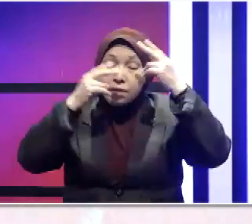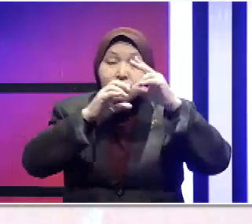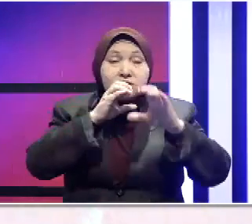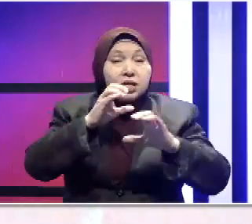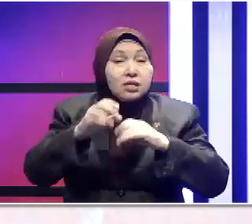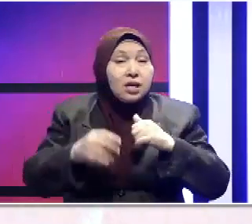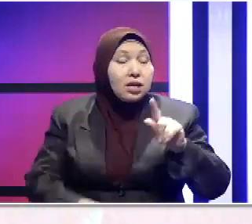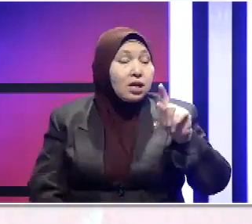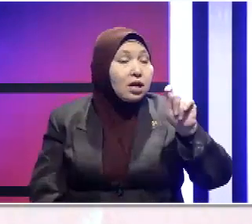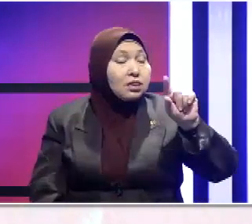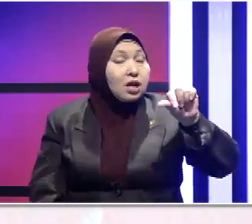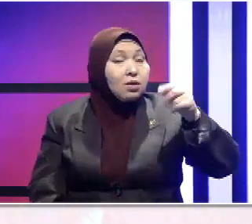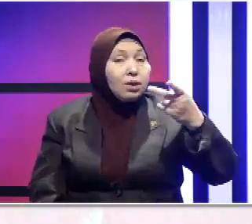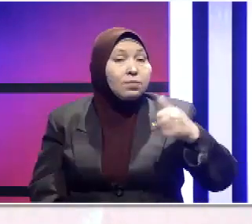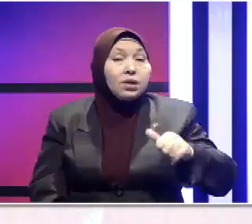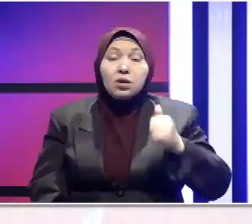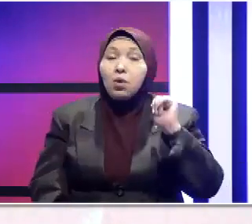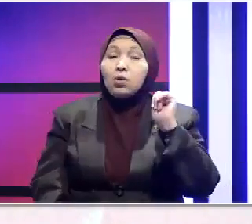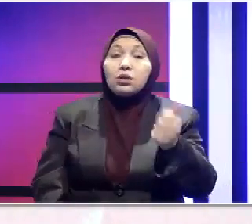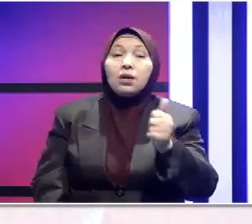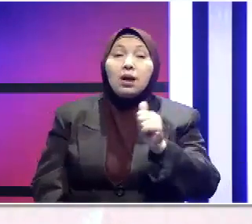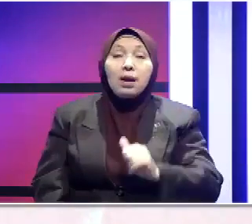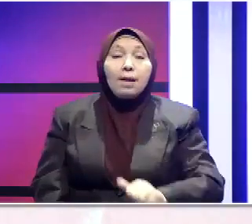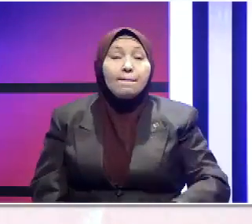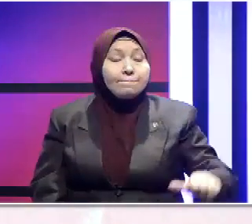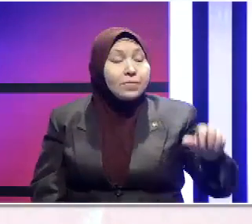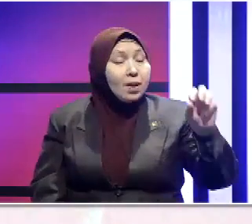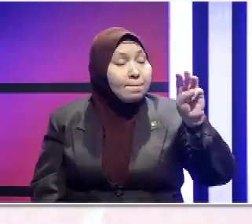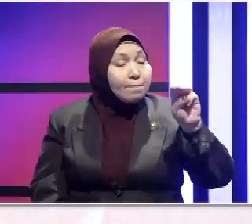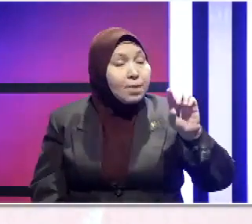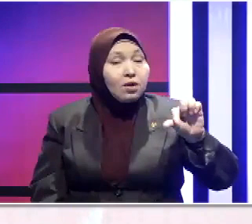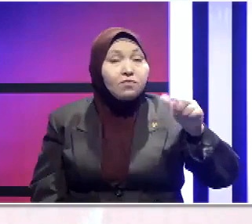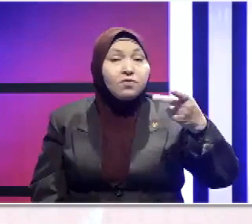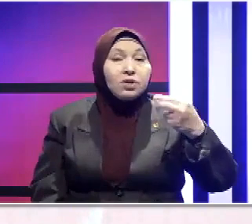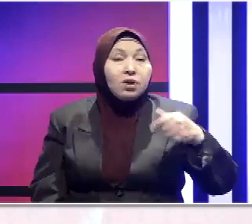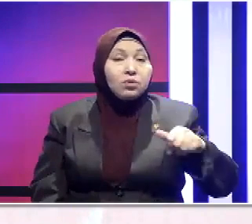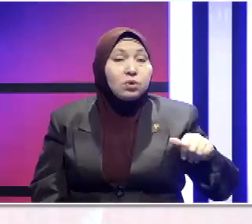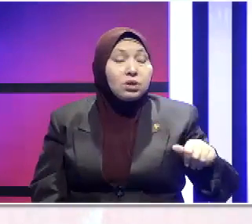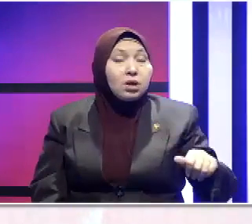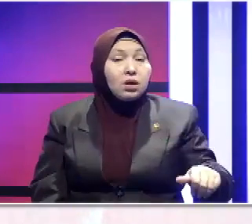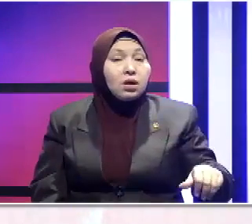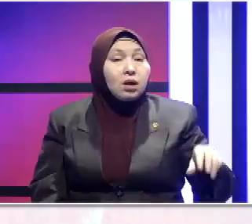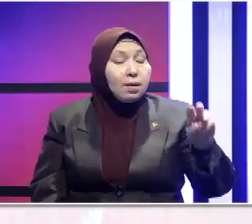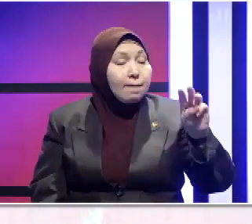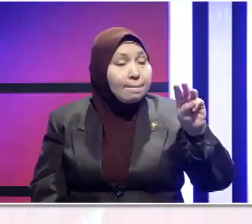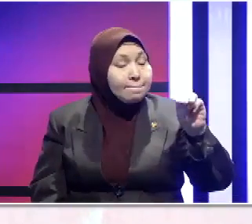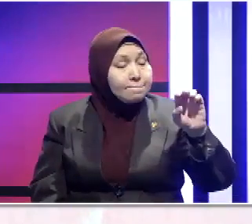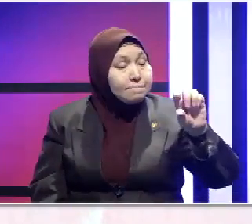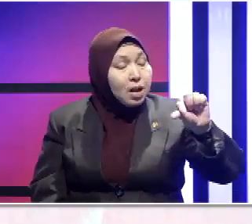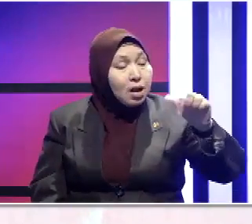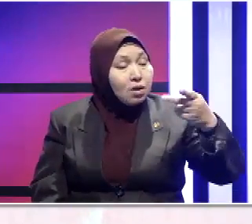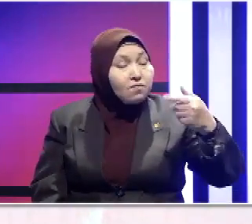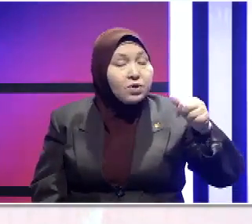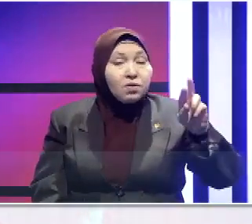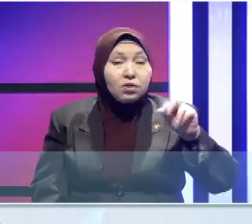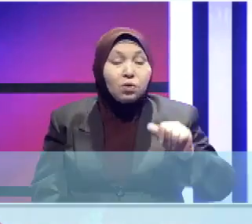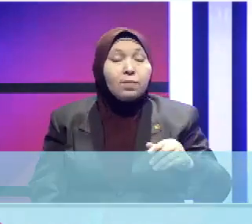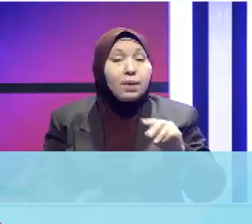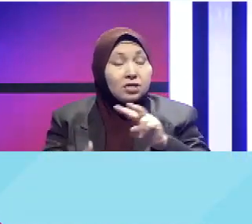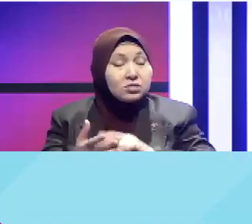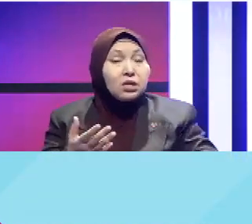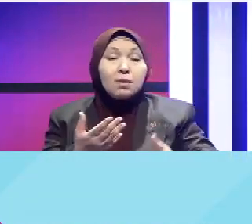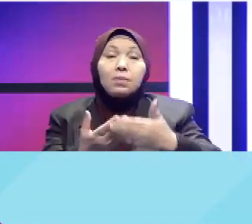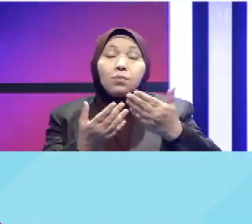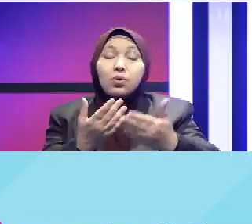detail wp3wt automatic maviro tua Dishub tidak acak maghfirotun warna jadi payah waktu bacaan disini